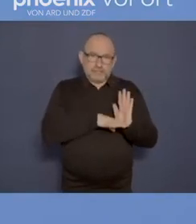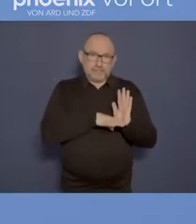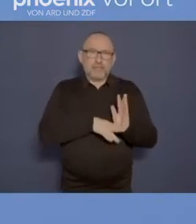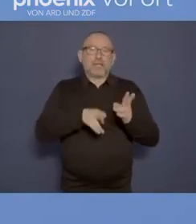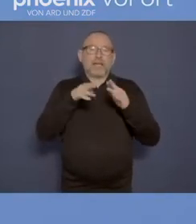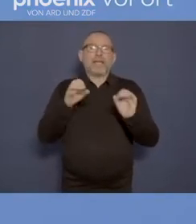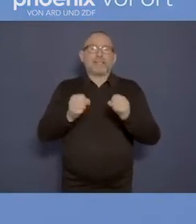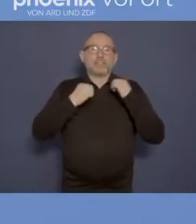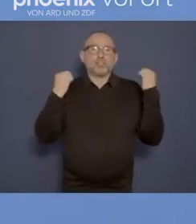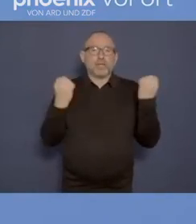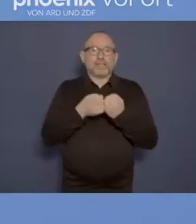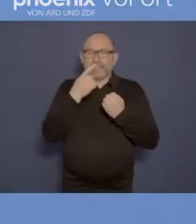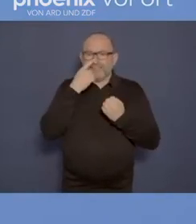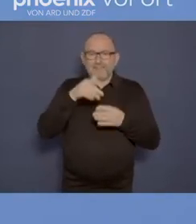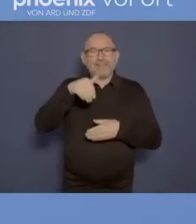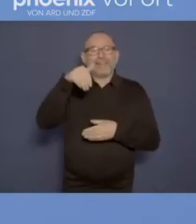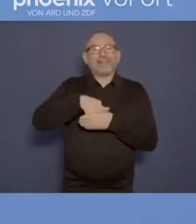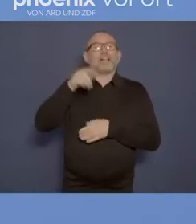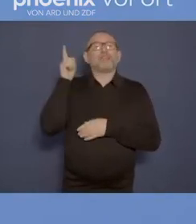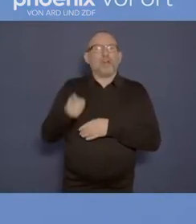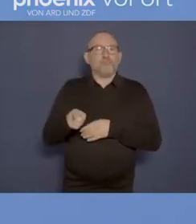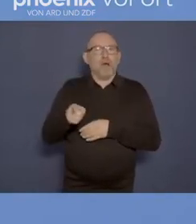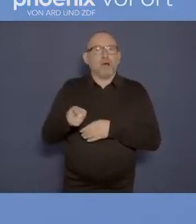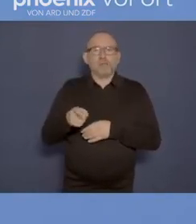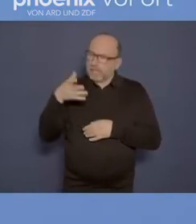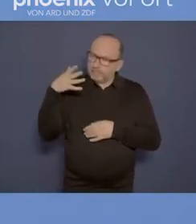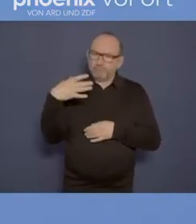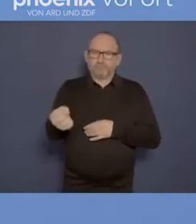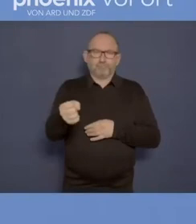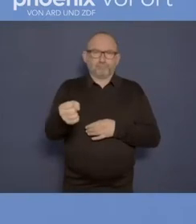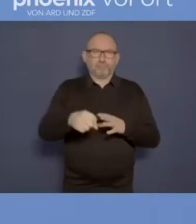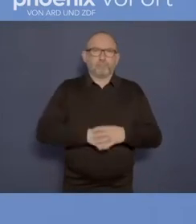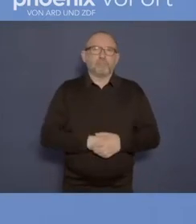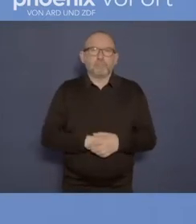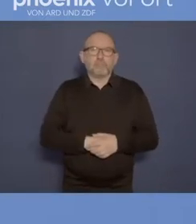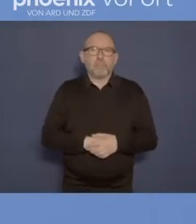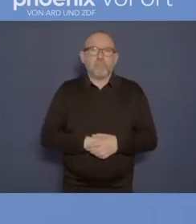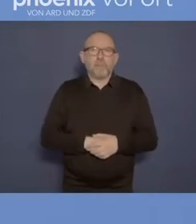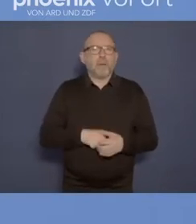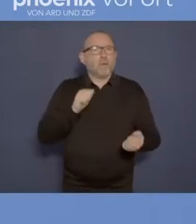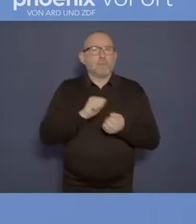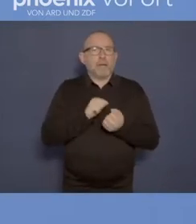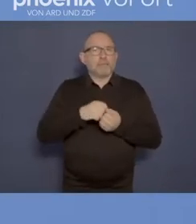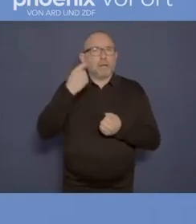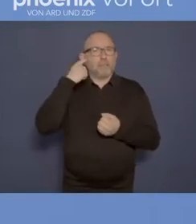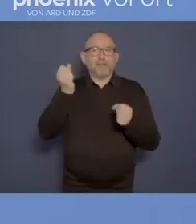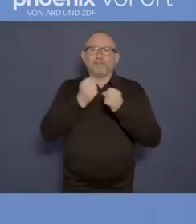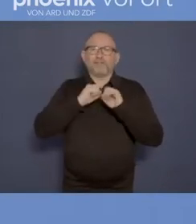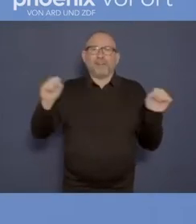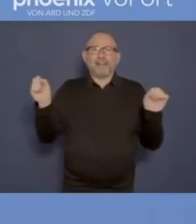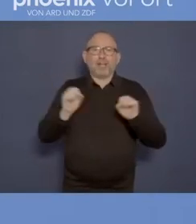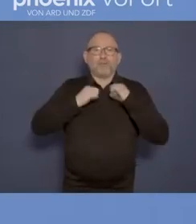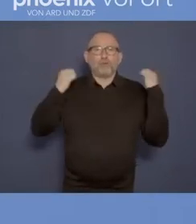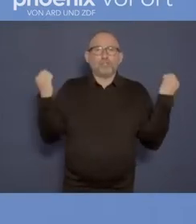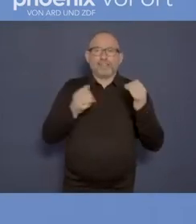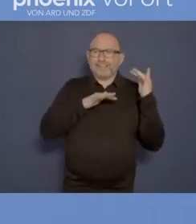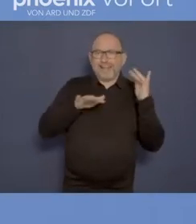wenn es um strafbare Inhalte geht. Ansonsten ist die Presse- und Meinungsfreiheit vom staatlichen Einwirken völlig